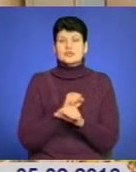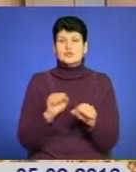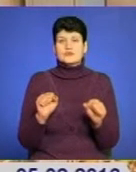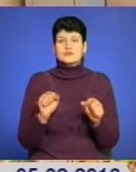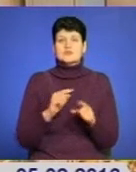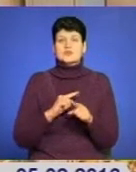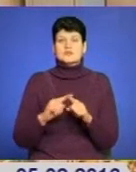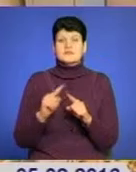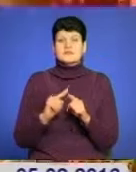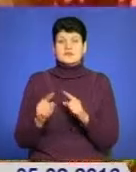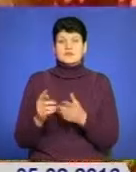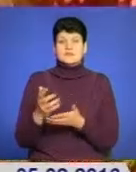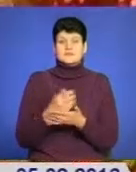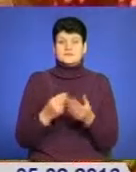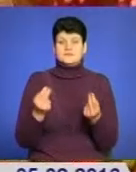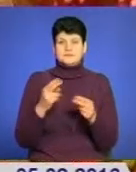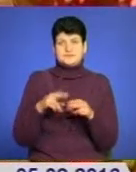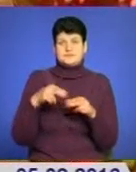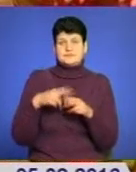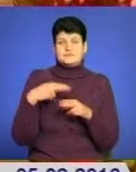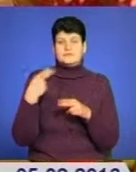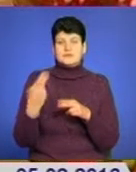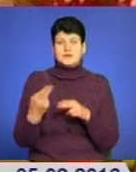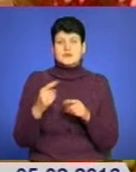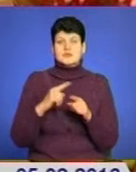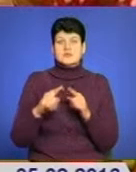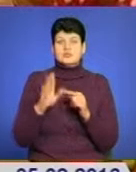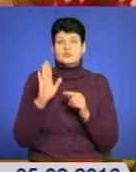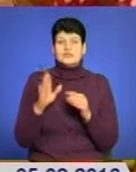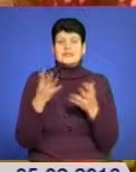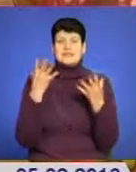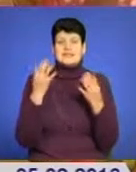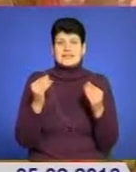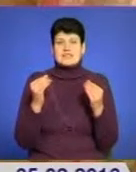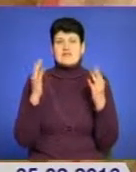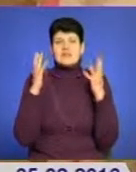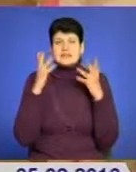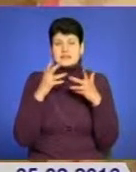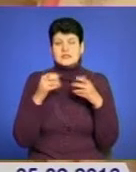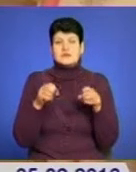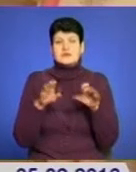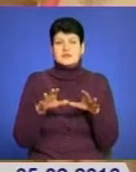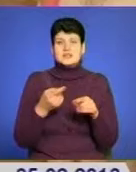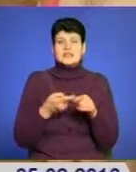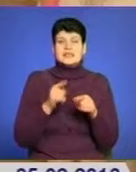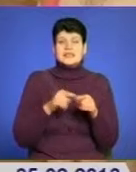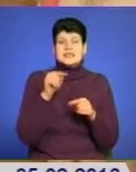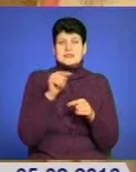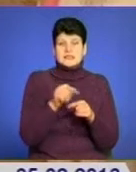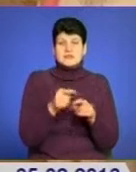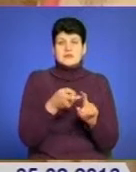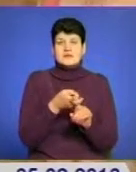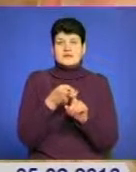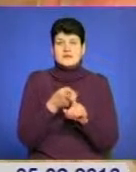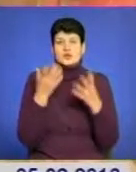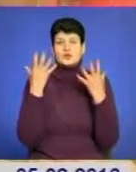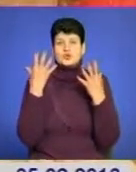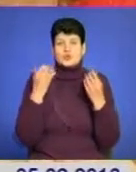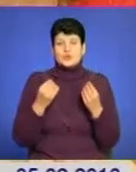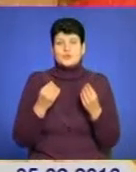якомога швидше покрити борг. Зовсім скоро в нас буде День Валентина, і ми вирішили цю серію пряників приурочити Дню